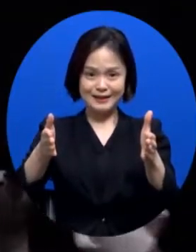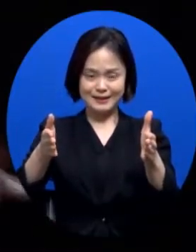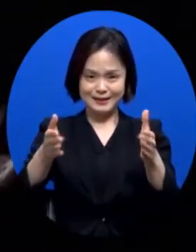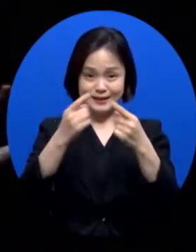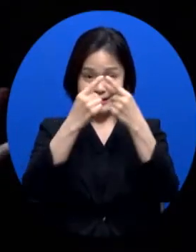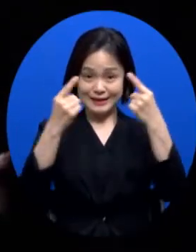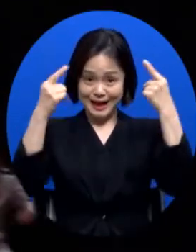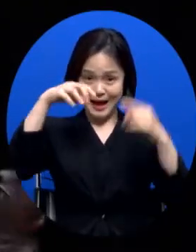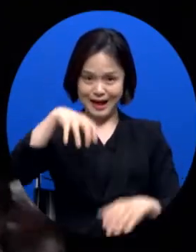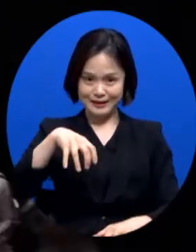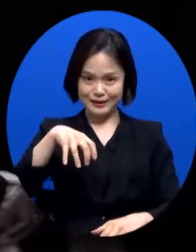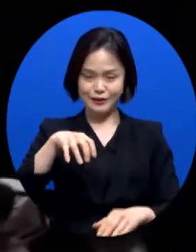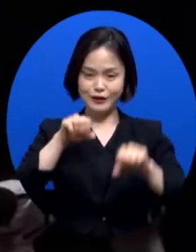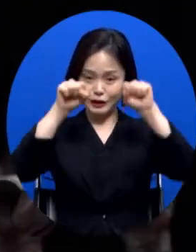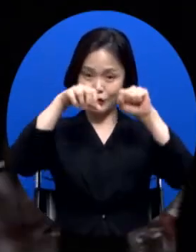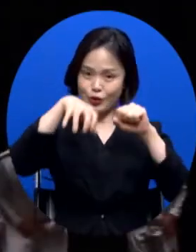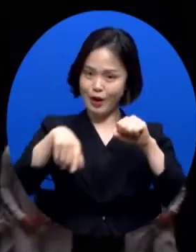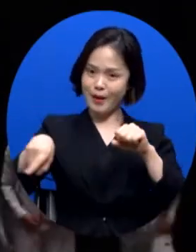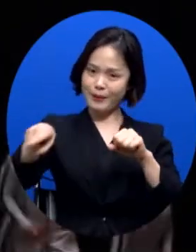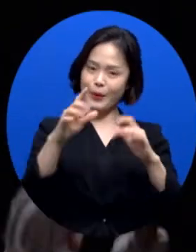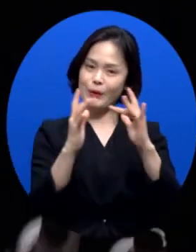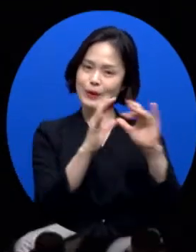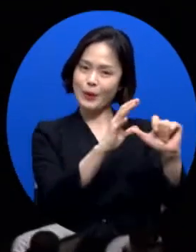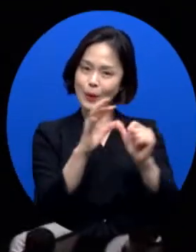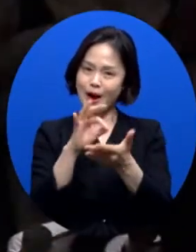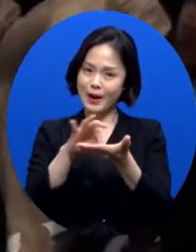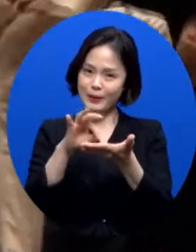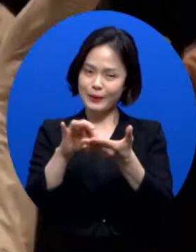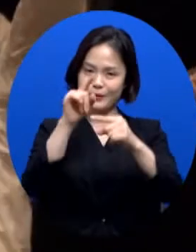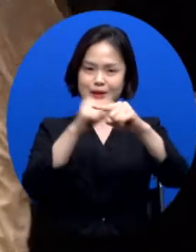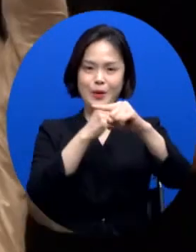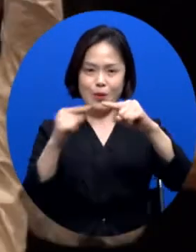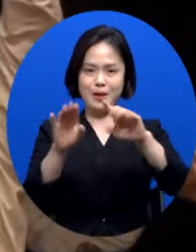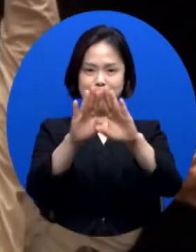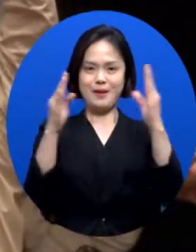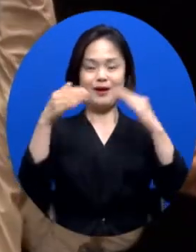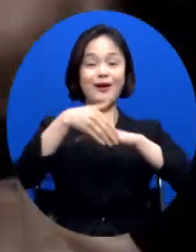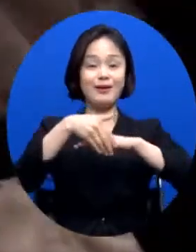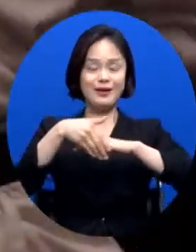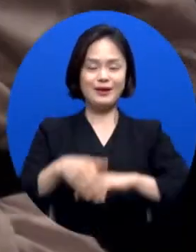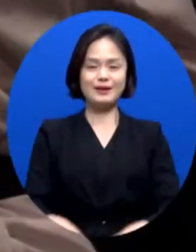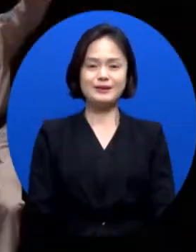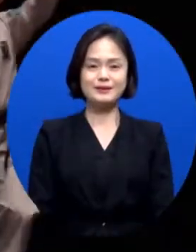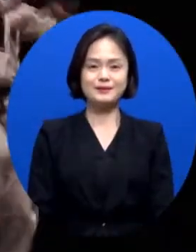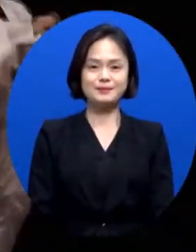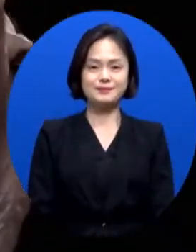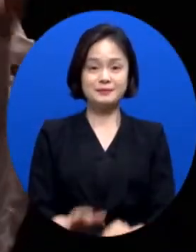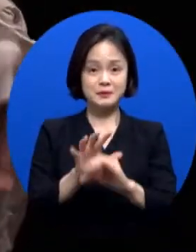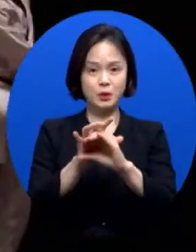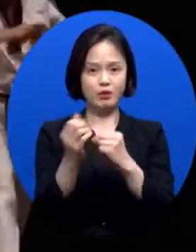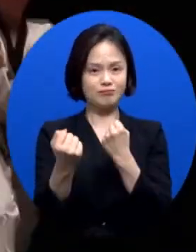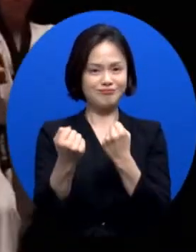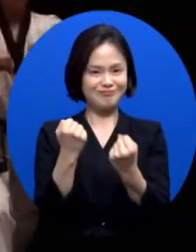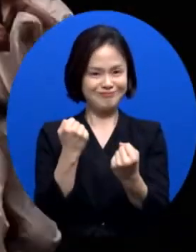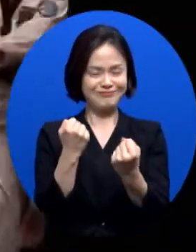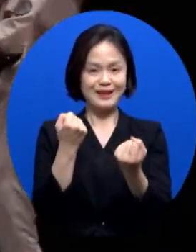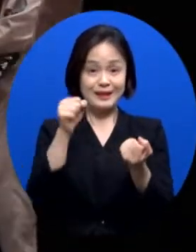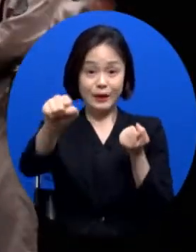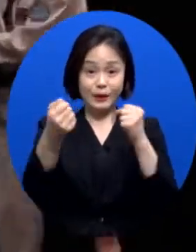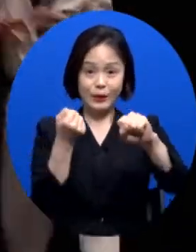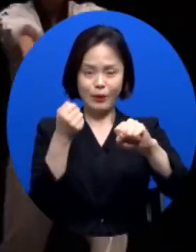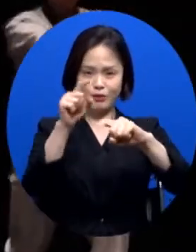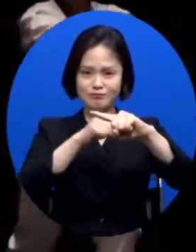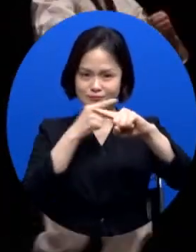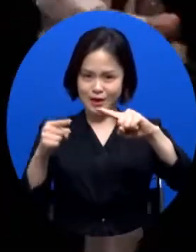내 체육관과 온라인 환경을 활용해 대회를 개최합니다. 코로나19 시대에도 태권도를 세계에 알리고